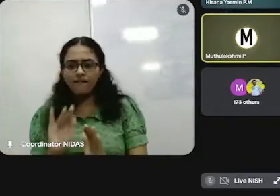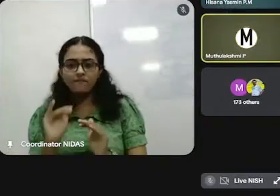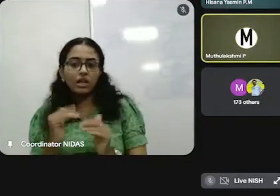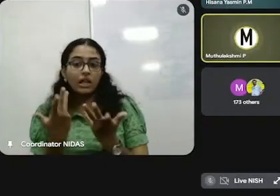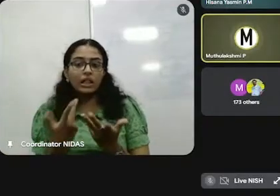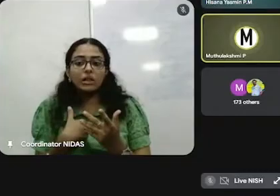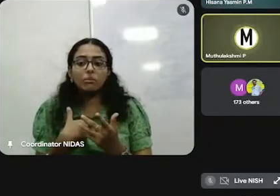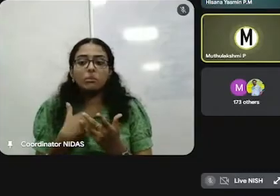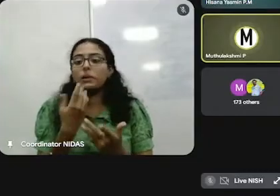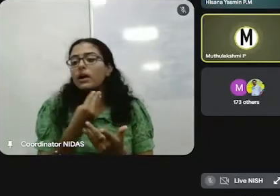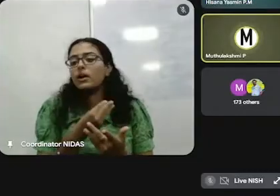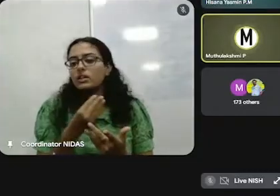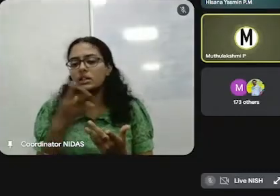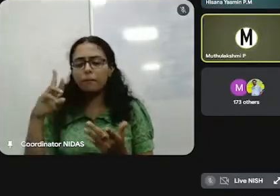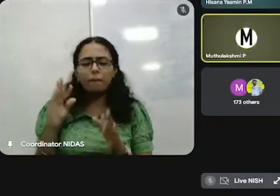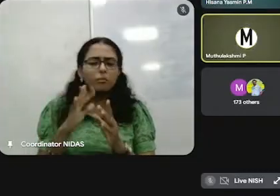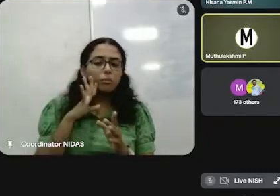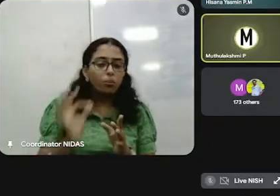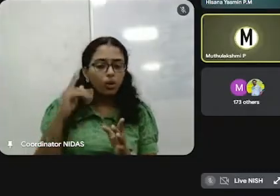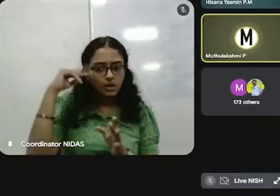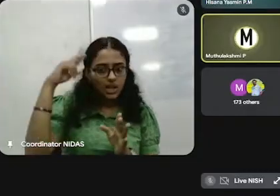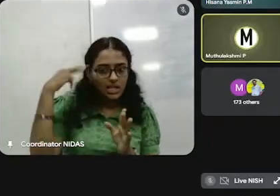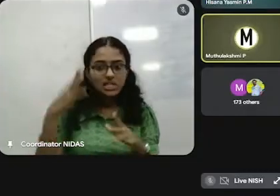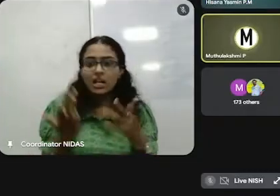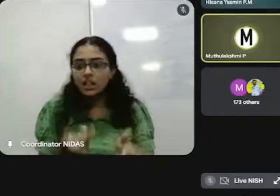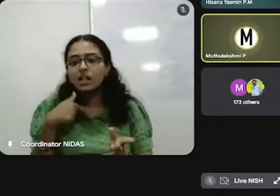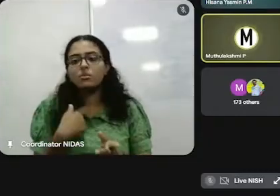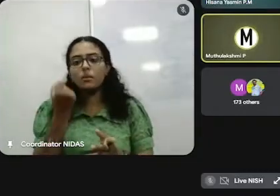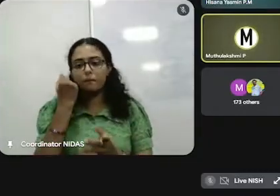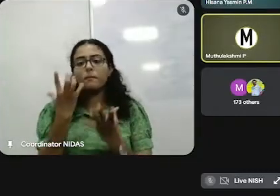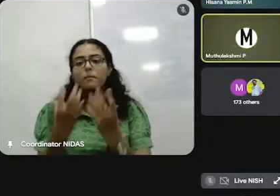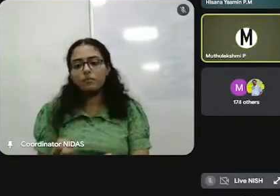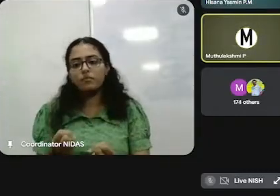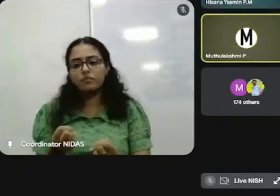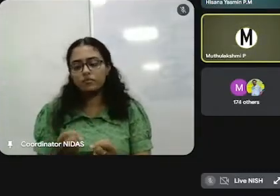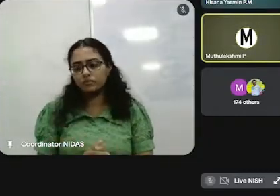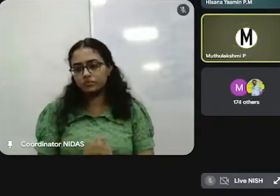ഔട്ട് ദ റീസൺ ഫോർ യുവർ മൈഗ്രെയിൻ, then everything will be put in place by itself.